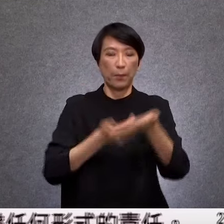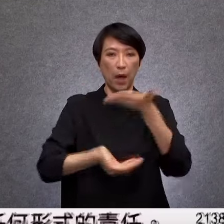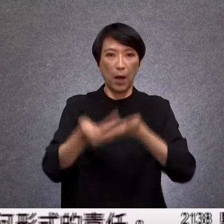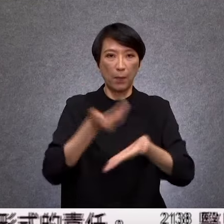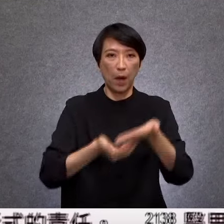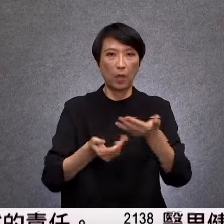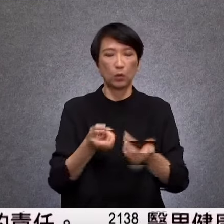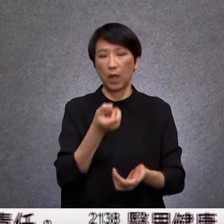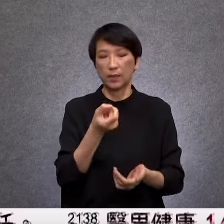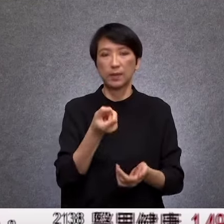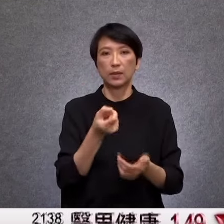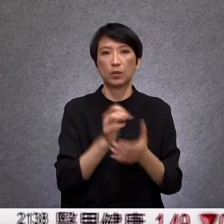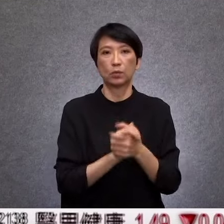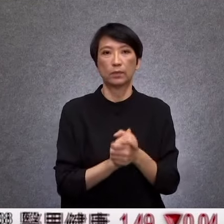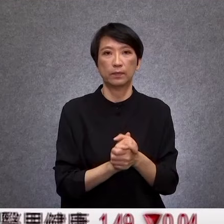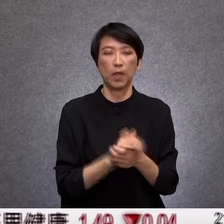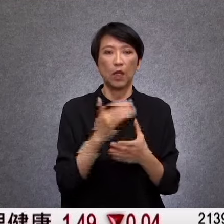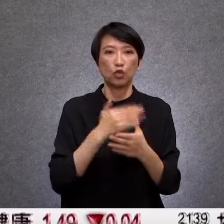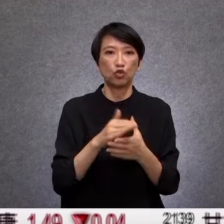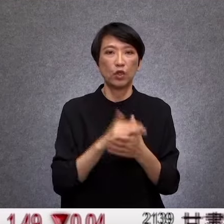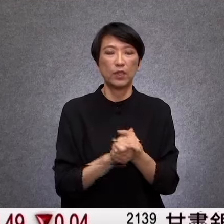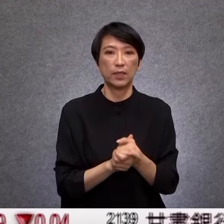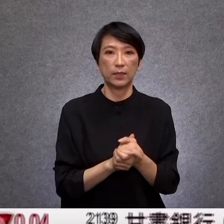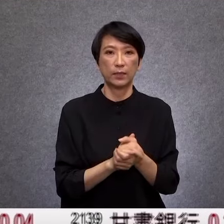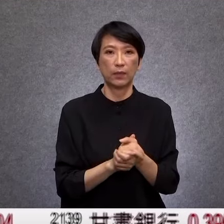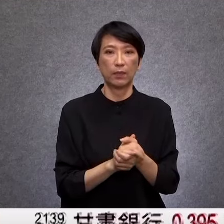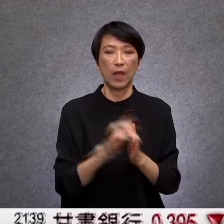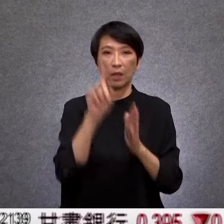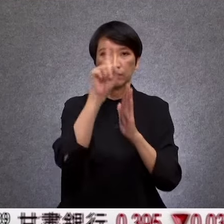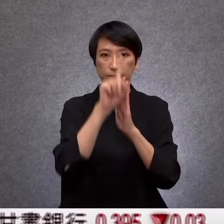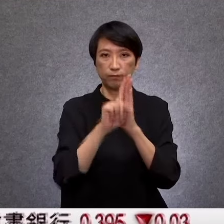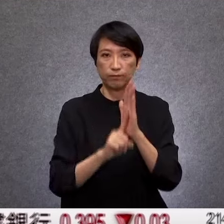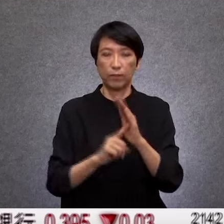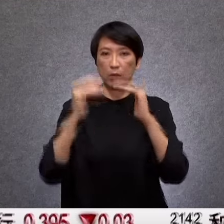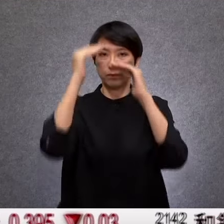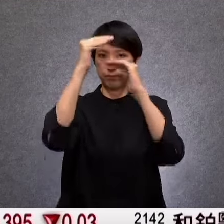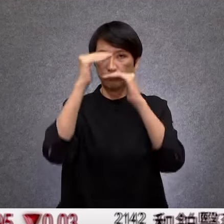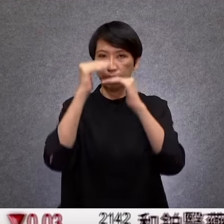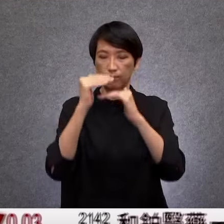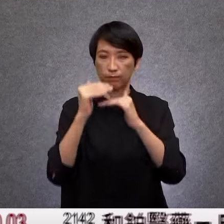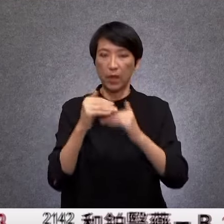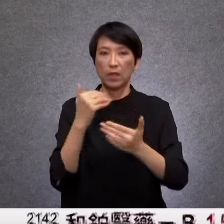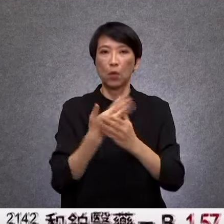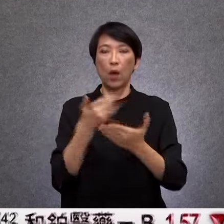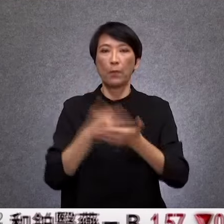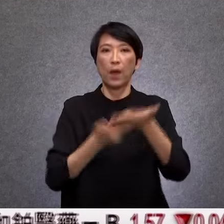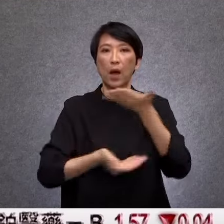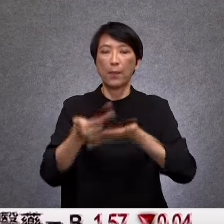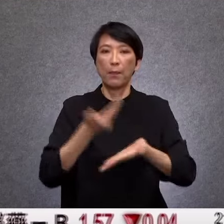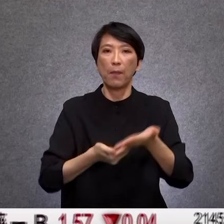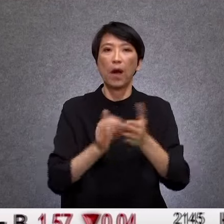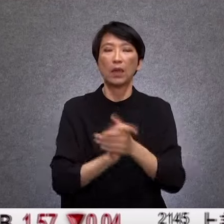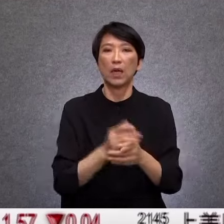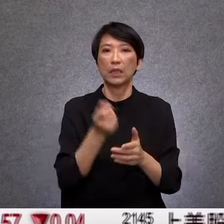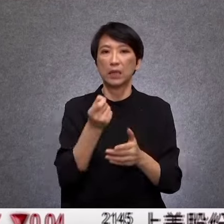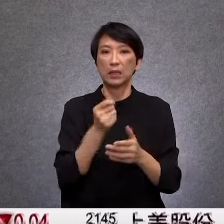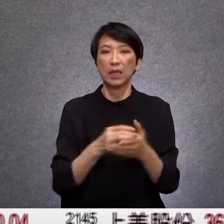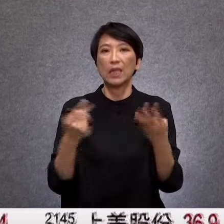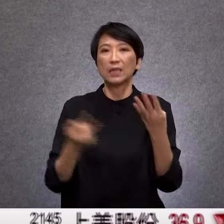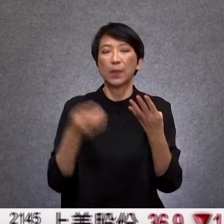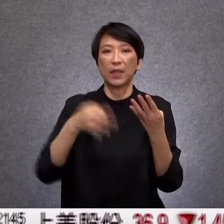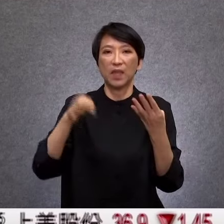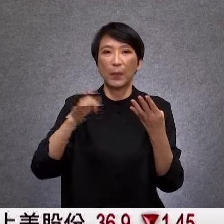右嘅，個交投量咧亦都比較低嘅，所以話咧呢一個下調咧係比較有秩序嘅，因為交投量比